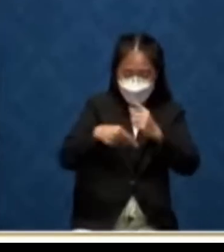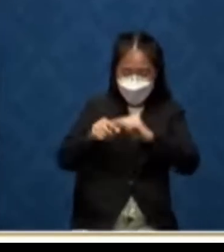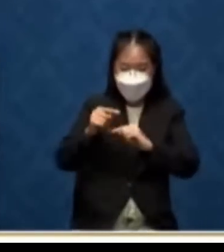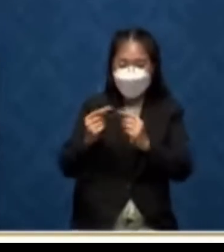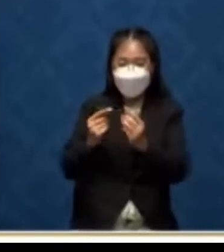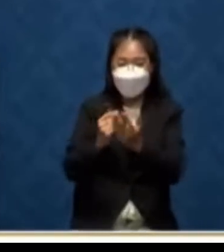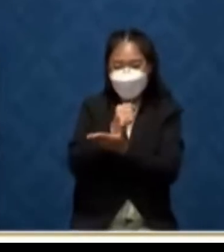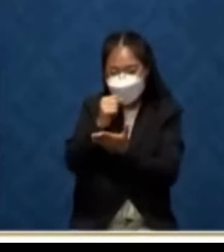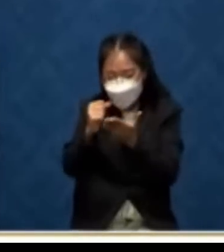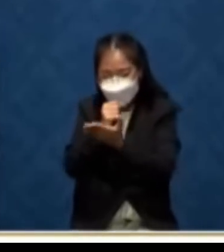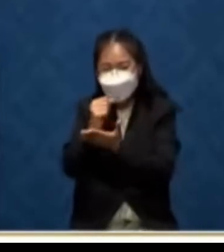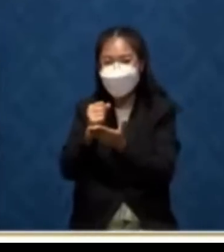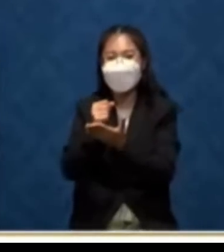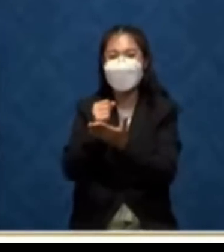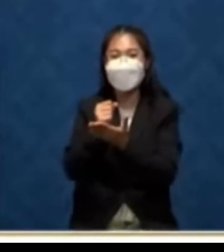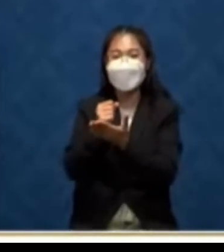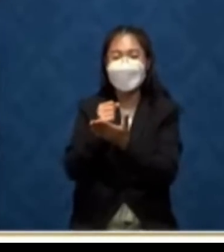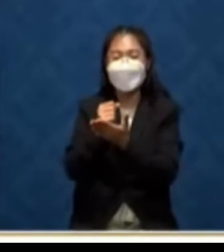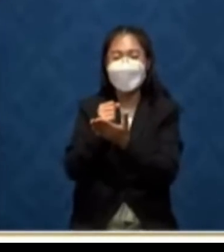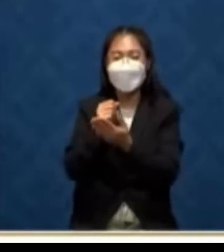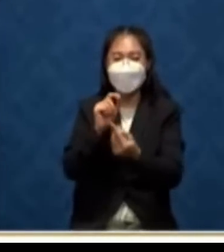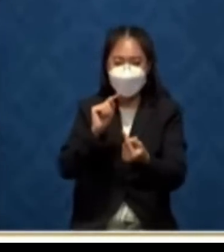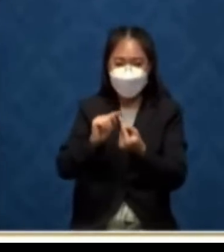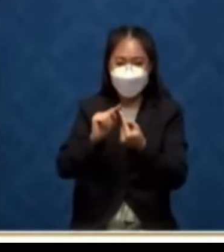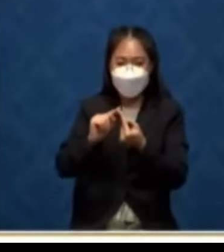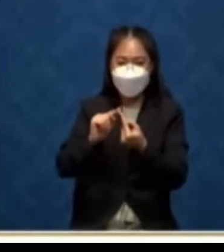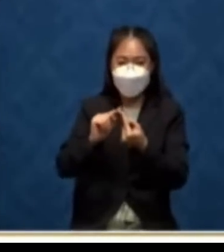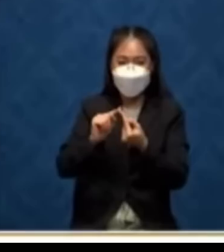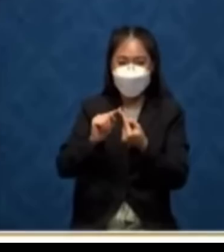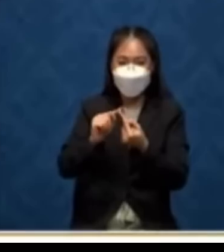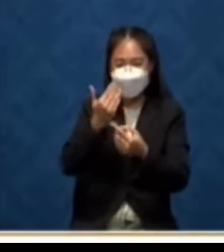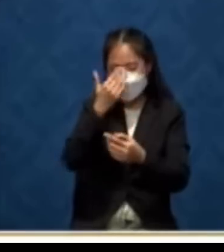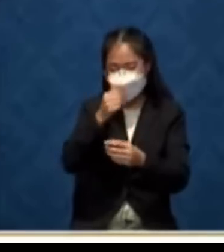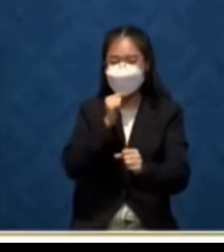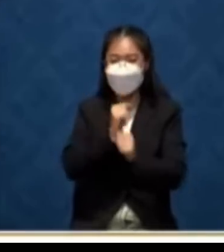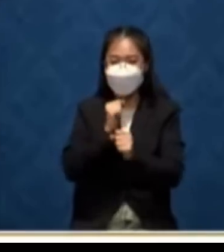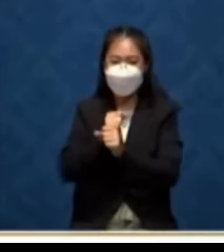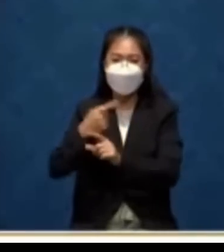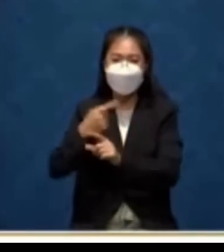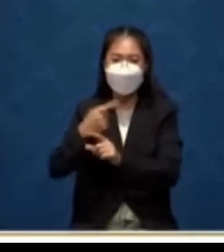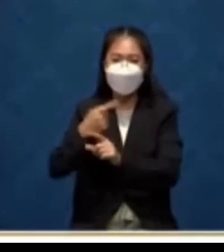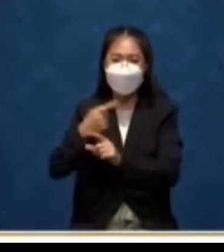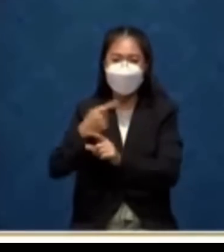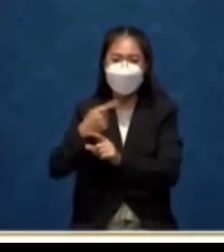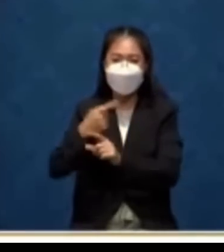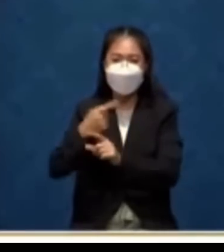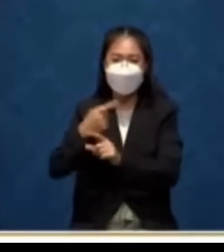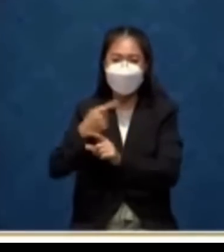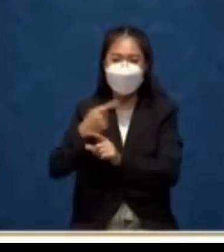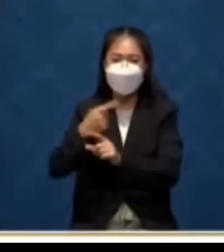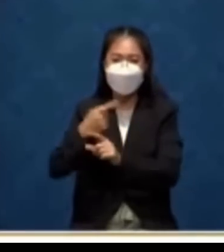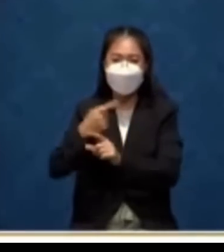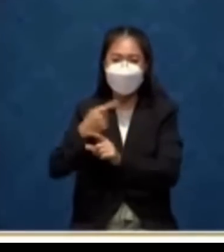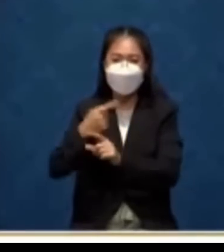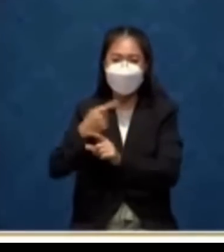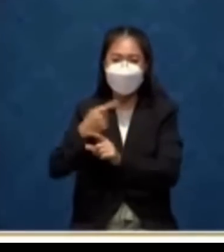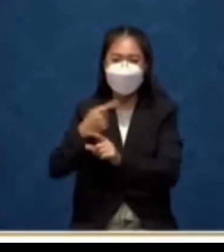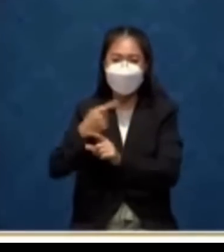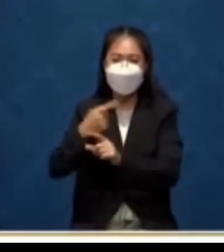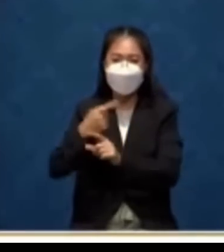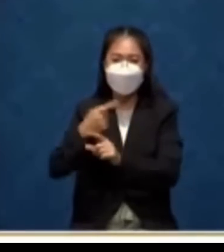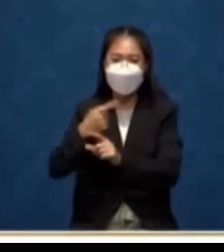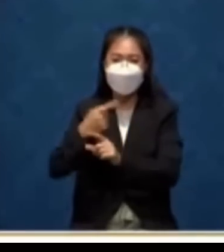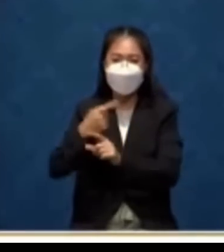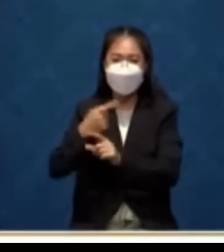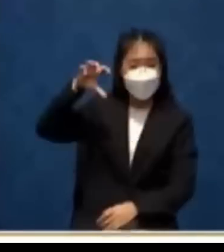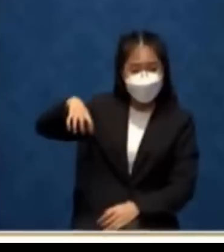รกิจรับเหมาก่อสร้างแท้ๆทำไมต้องมาทำเรื่องเช่ารถด้วยแถมตัวเองก็ยังมีบริษัทที่ทำธุ